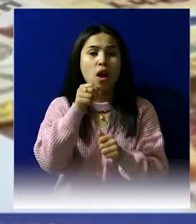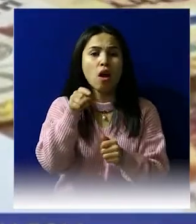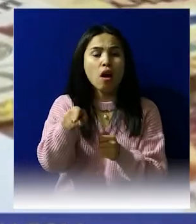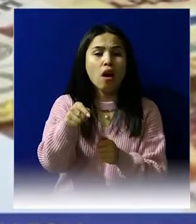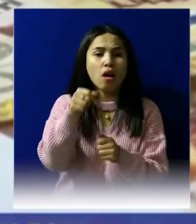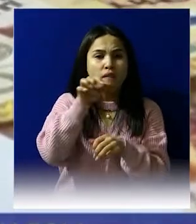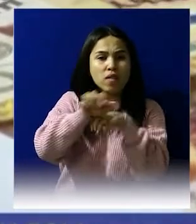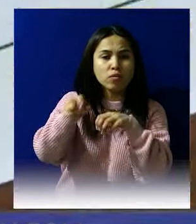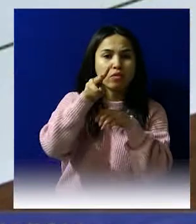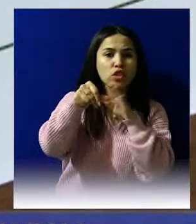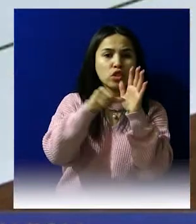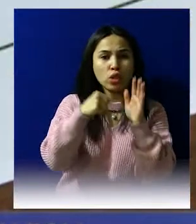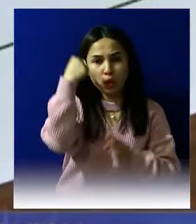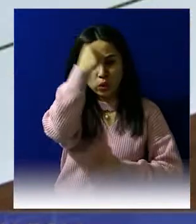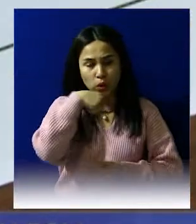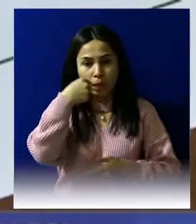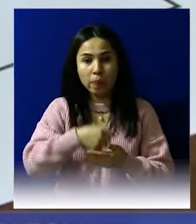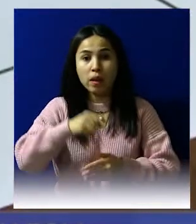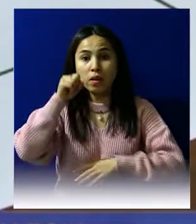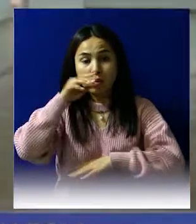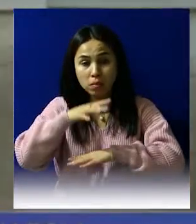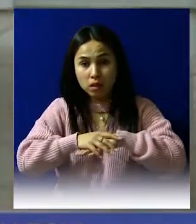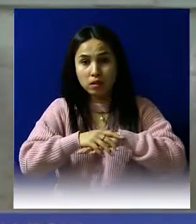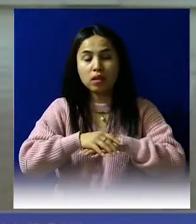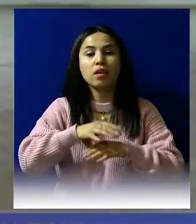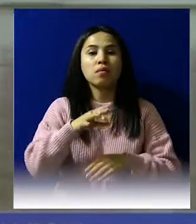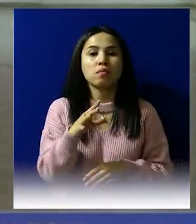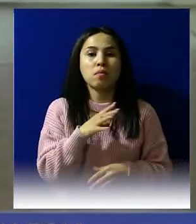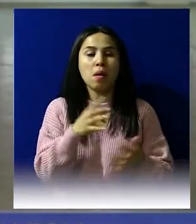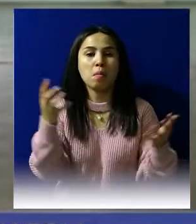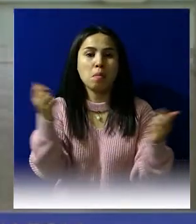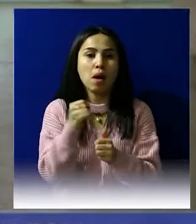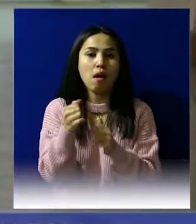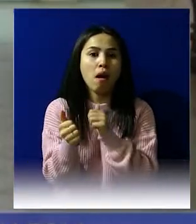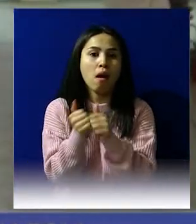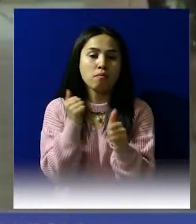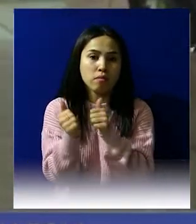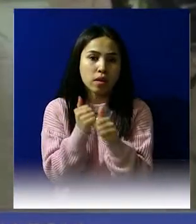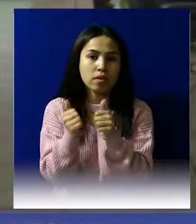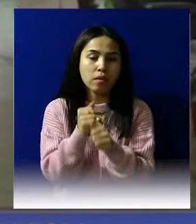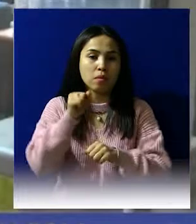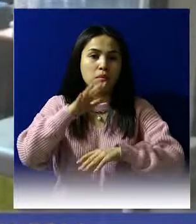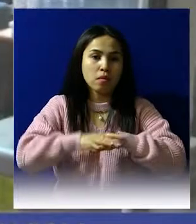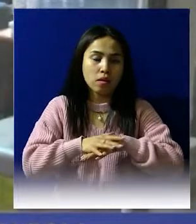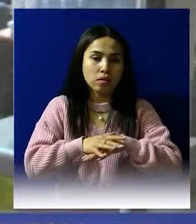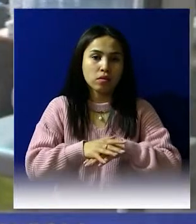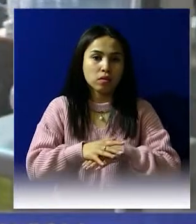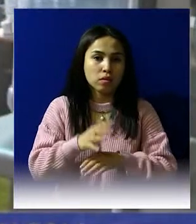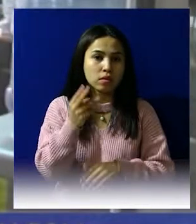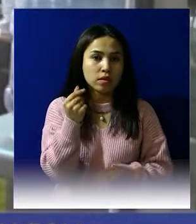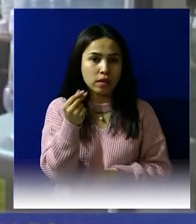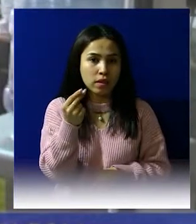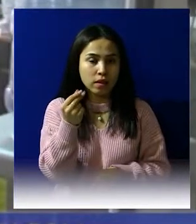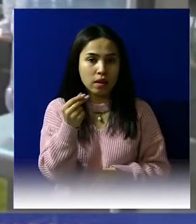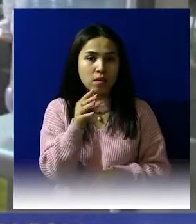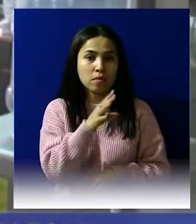5000-х и 10000-х тенге образца 2006 года. Банки, национальный оператор почты и филиалы Нацбанка принимали и